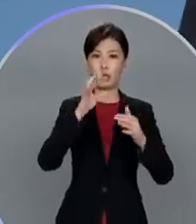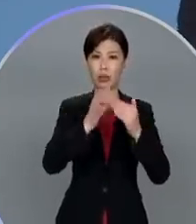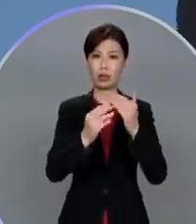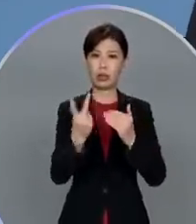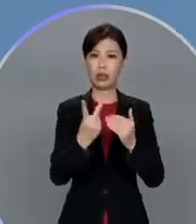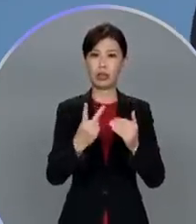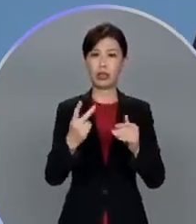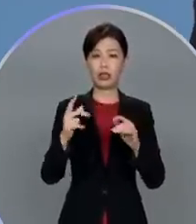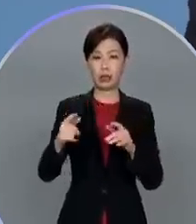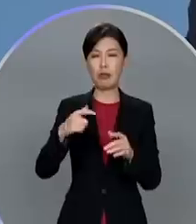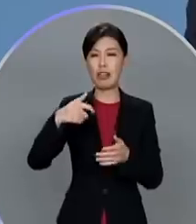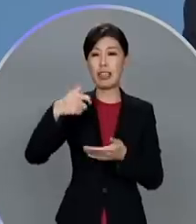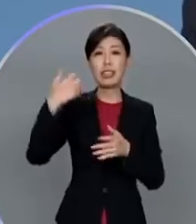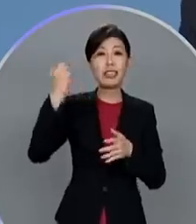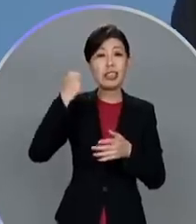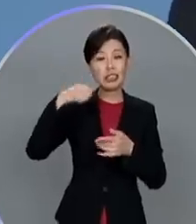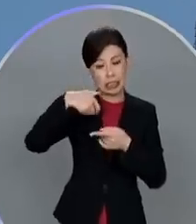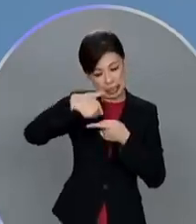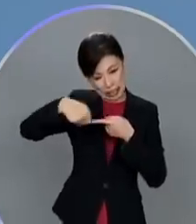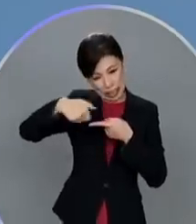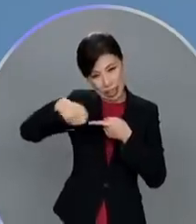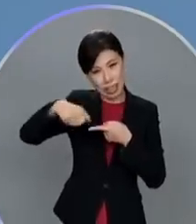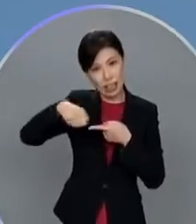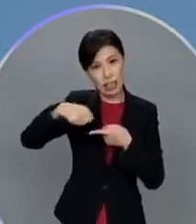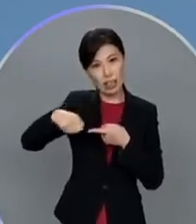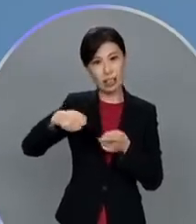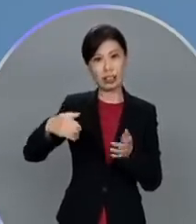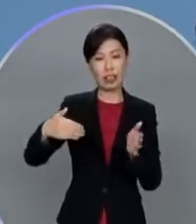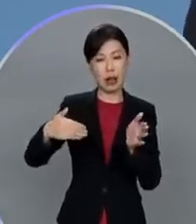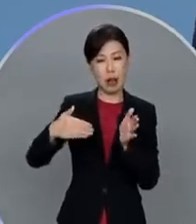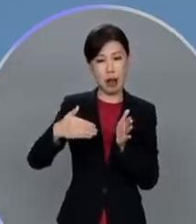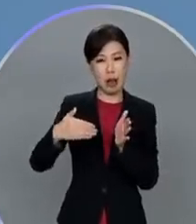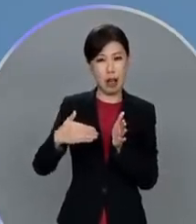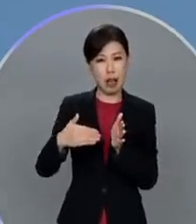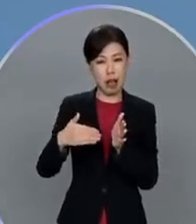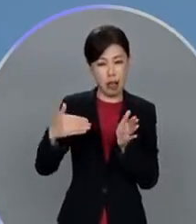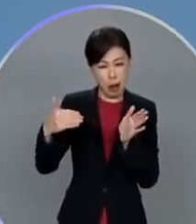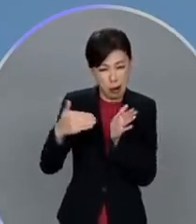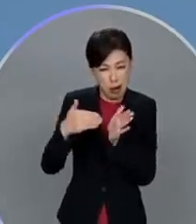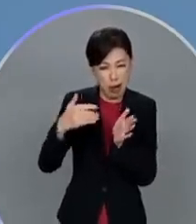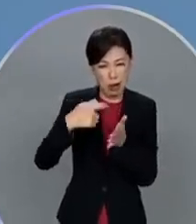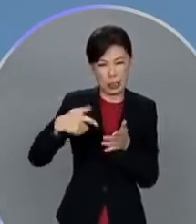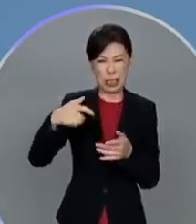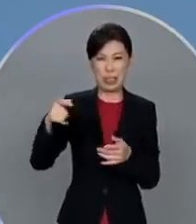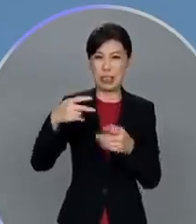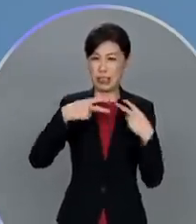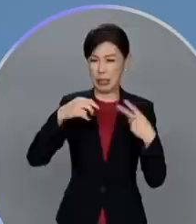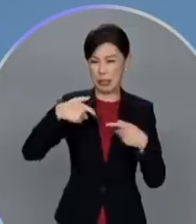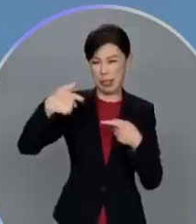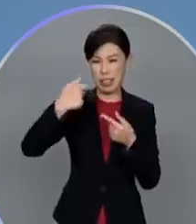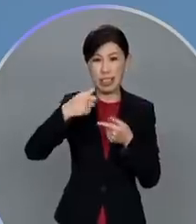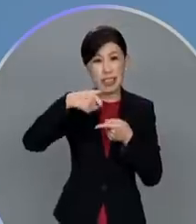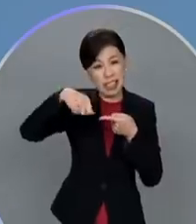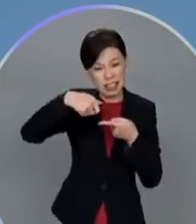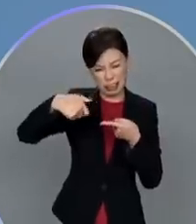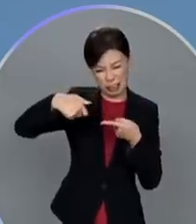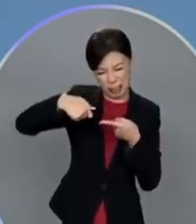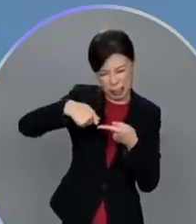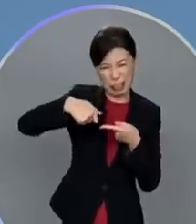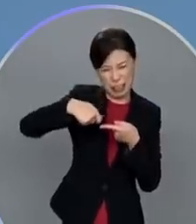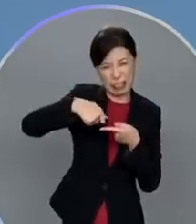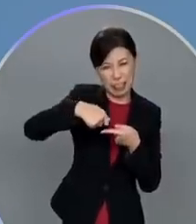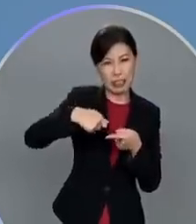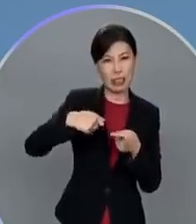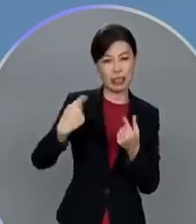完，我一直挤，一直挤，我看到蔡英文在挤韩国瑜，把他往一国两制挤，挤得不得了，跟挤牙膏一样